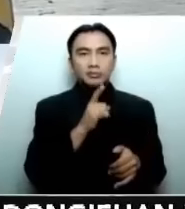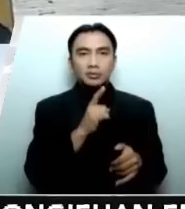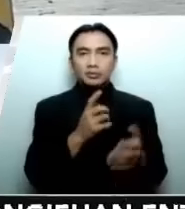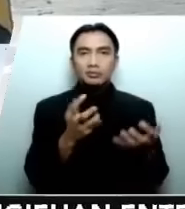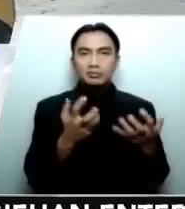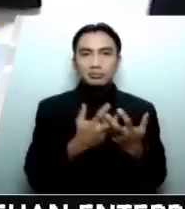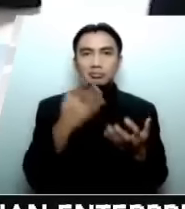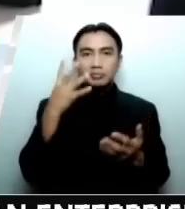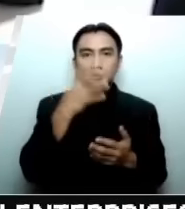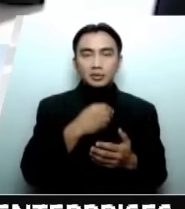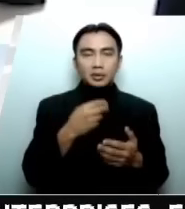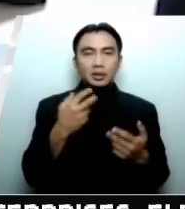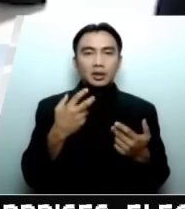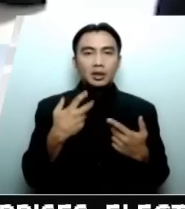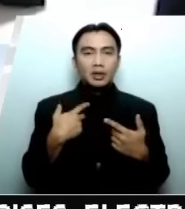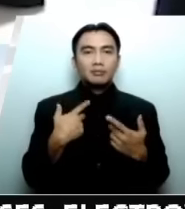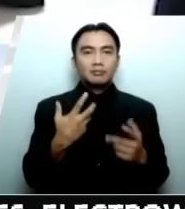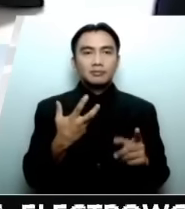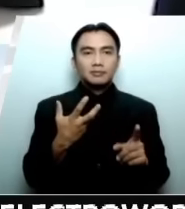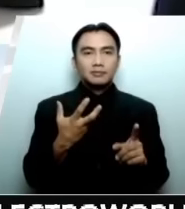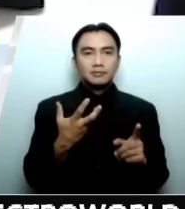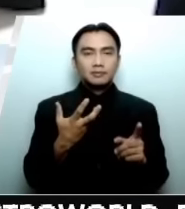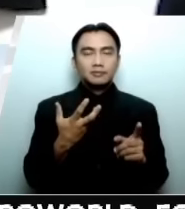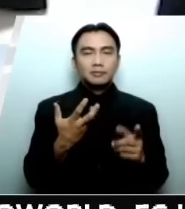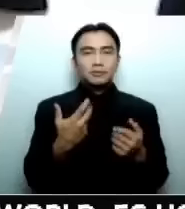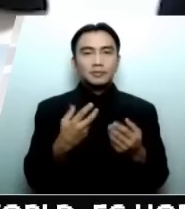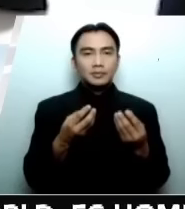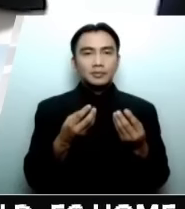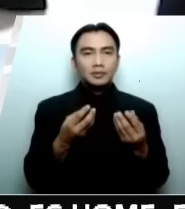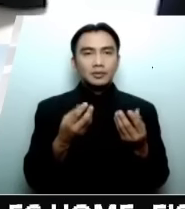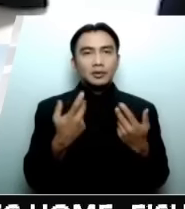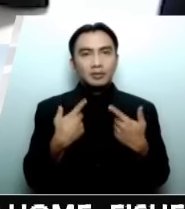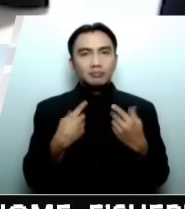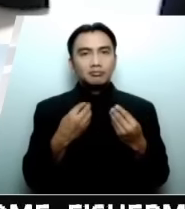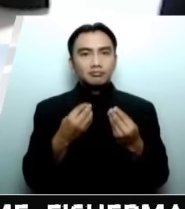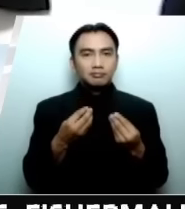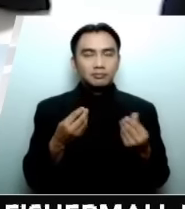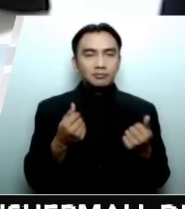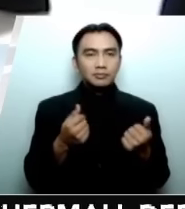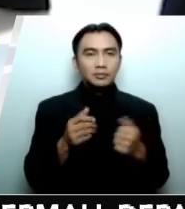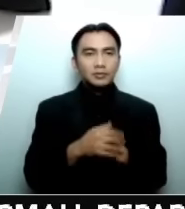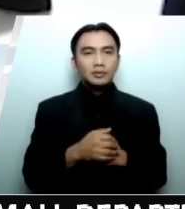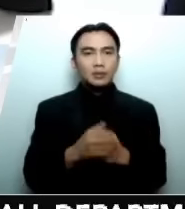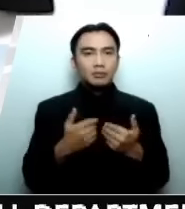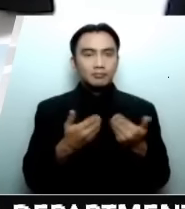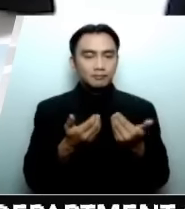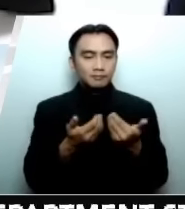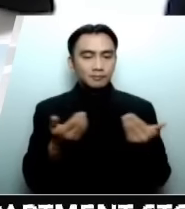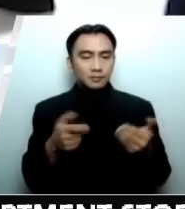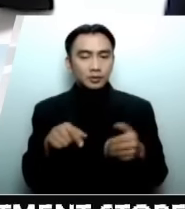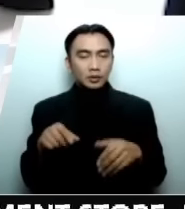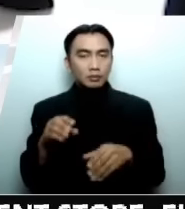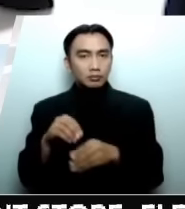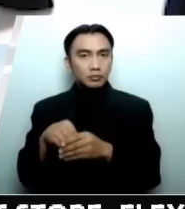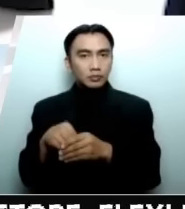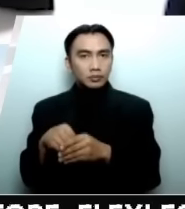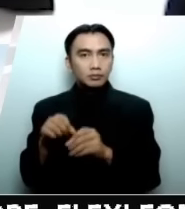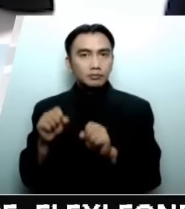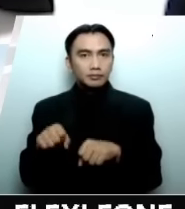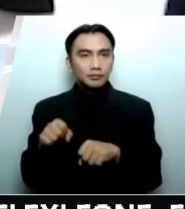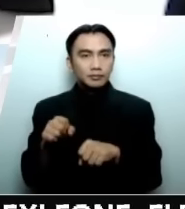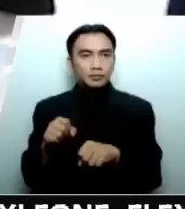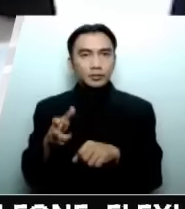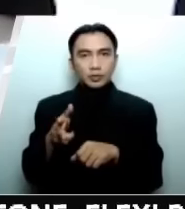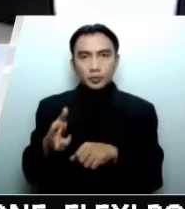absorb an impact on wayward for 4 or 2-wheeled vehicles. So, dagdag pa dito, may halaman yon